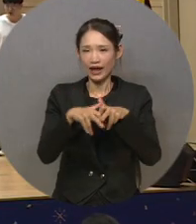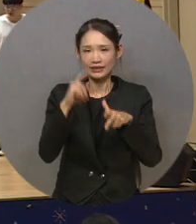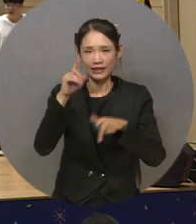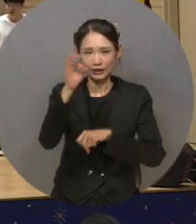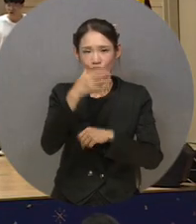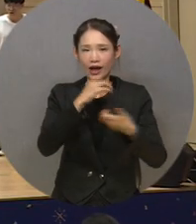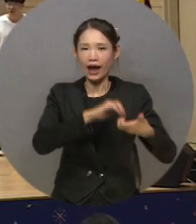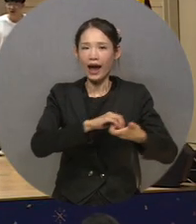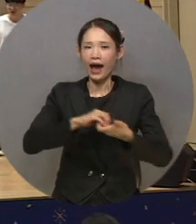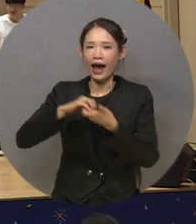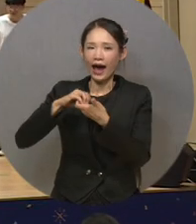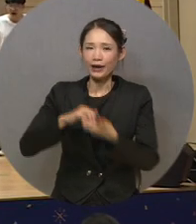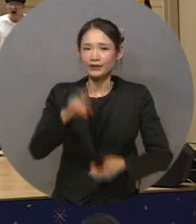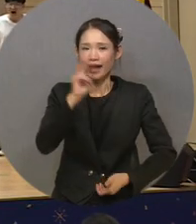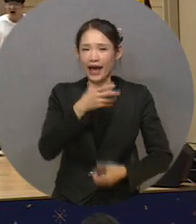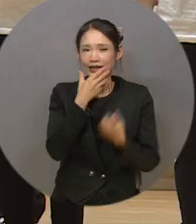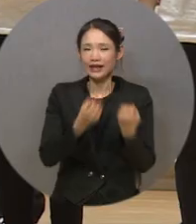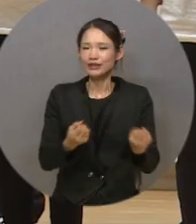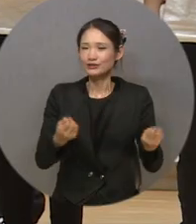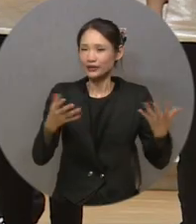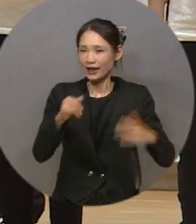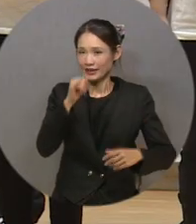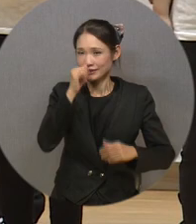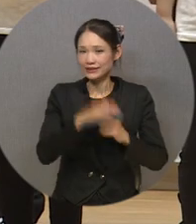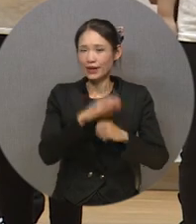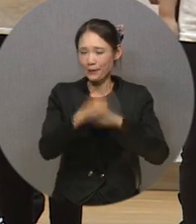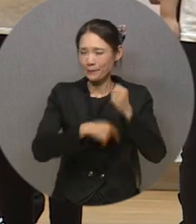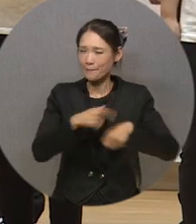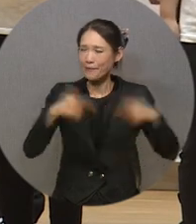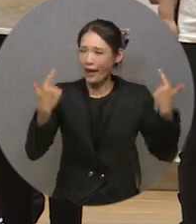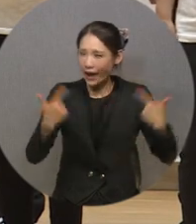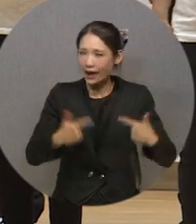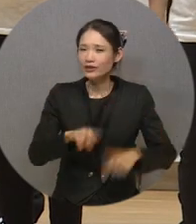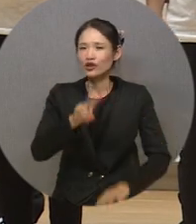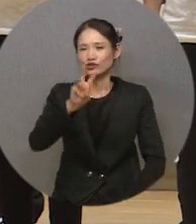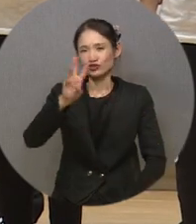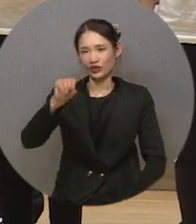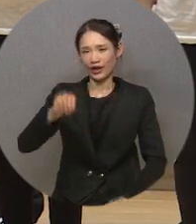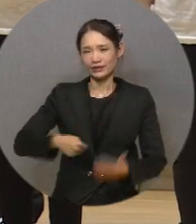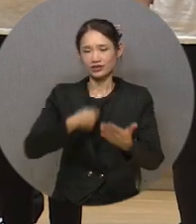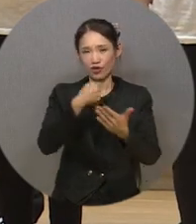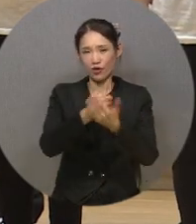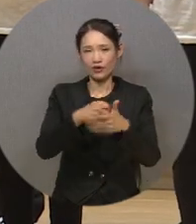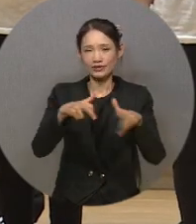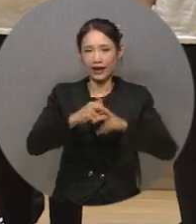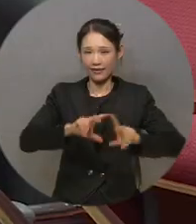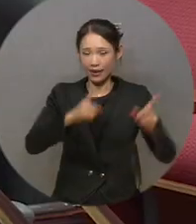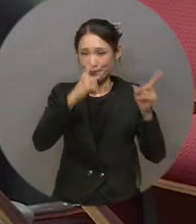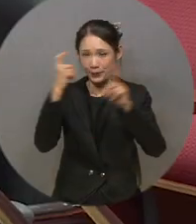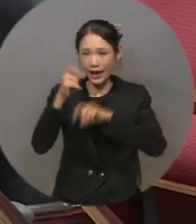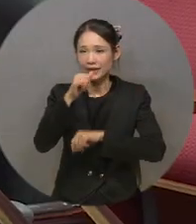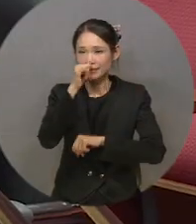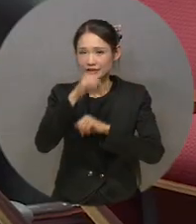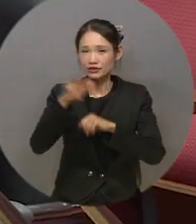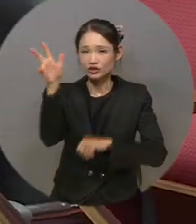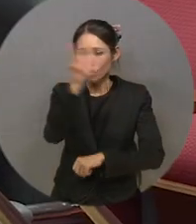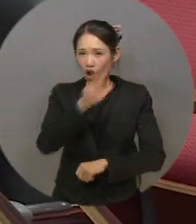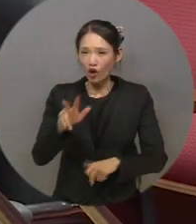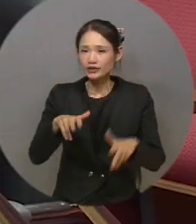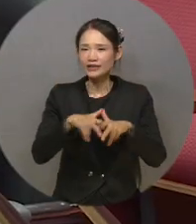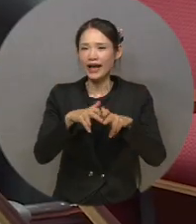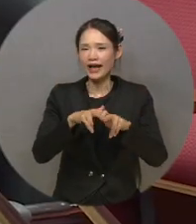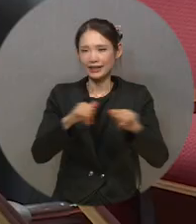서울장애인합창예술제가 펼쳐졌습니다. 매년 UN이 정한 세계장애인의 날을 기념해 열리는